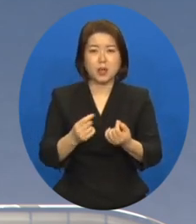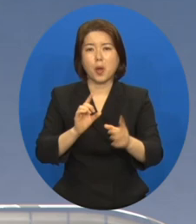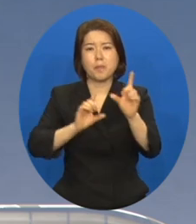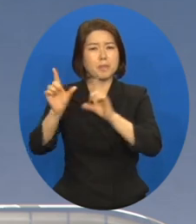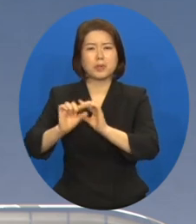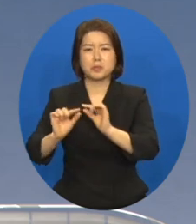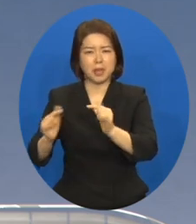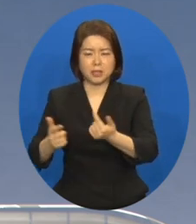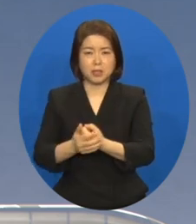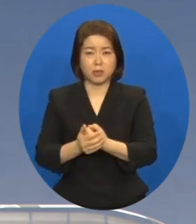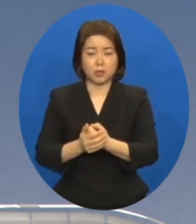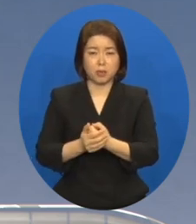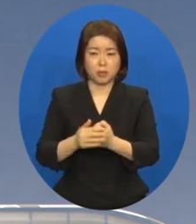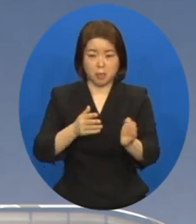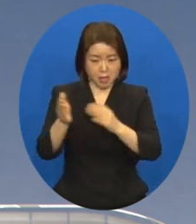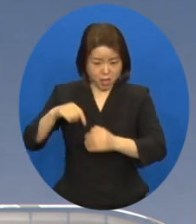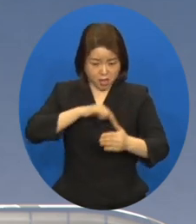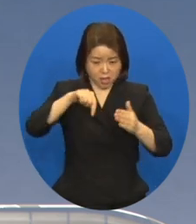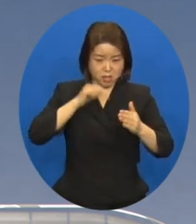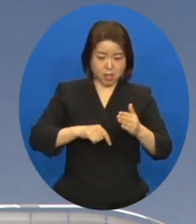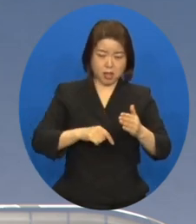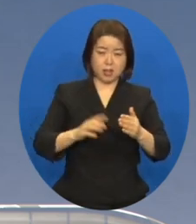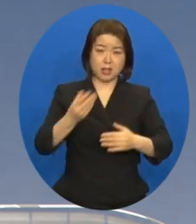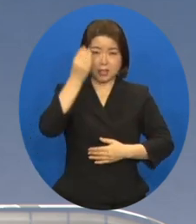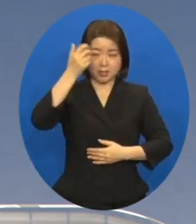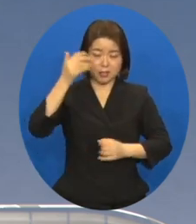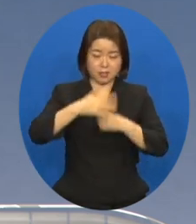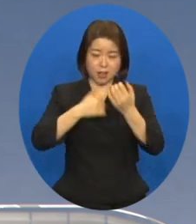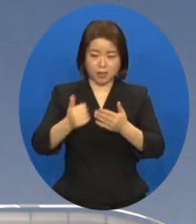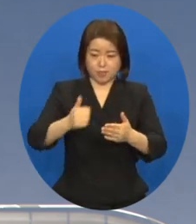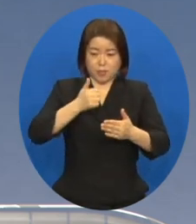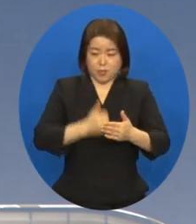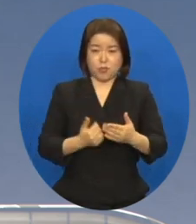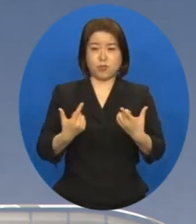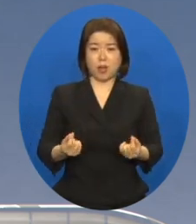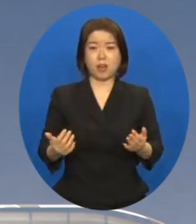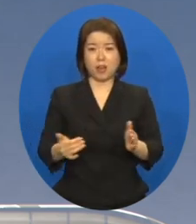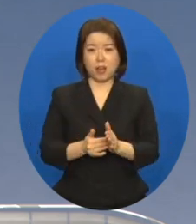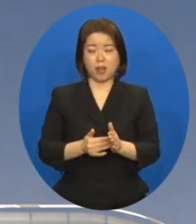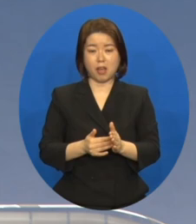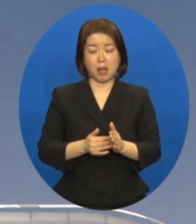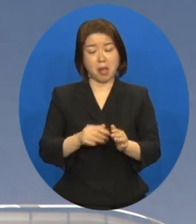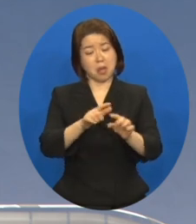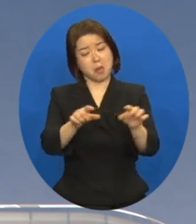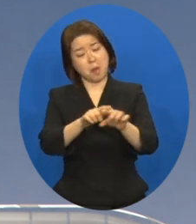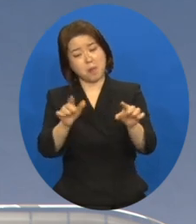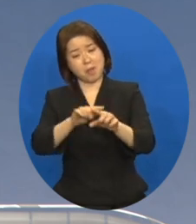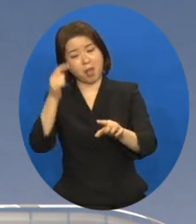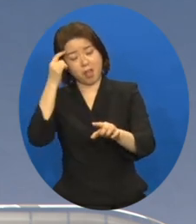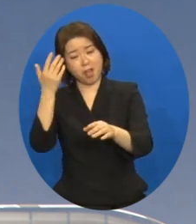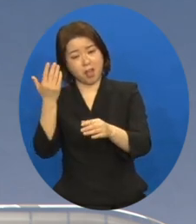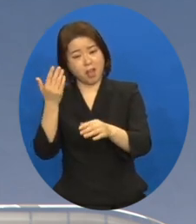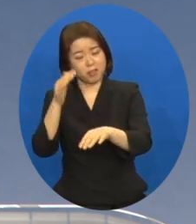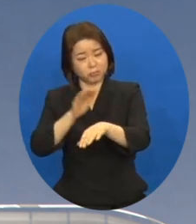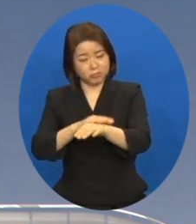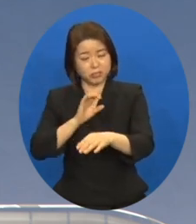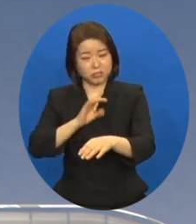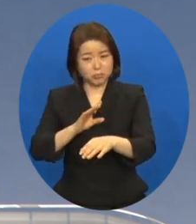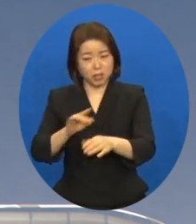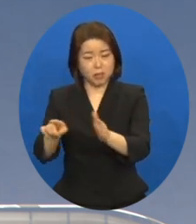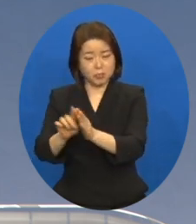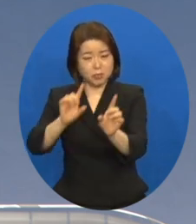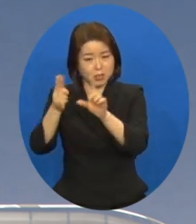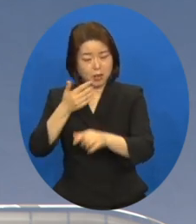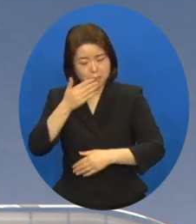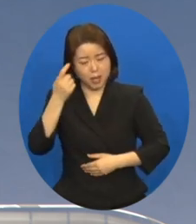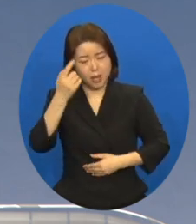우리 안에 이미 성령 하나님이 와 계신데 어떻게 그저 상식적인 수준에서 이해될 그렇게 신앙생활만 하고 마칠